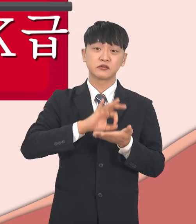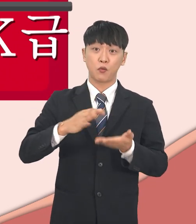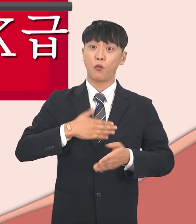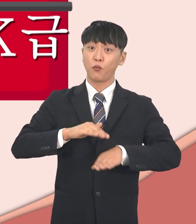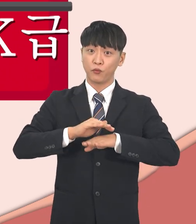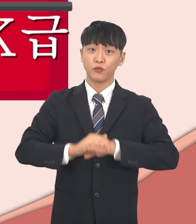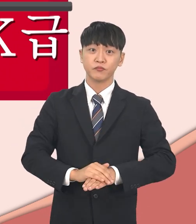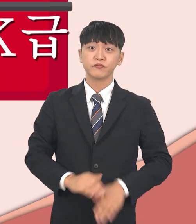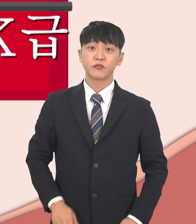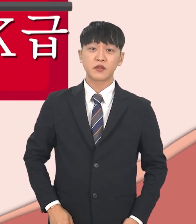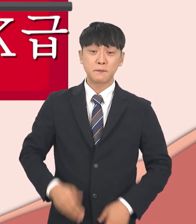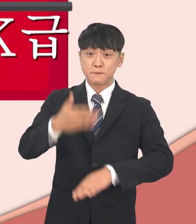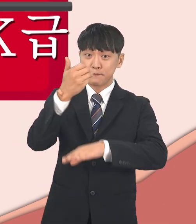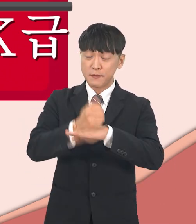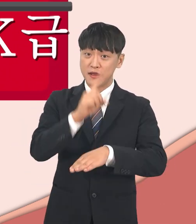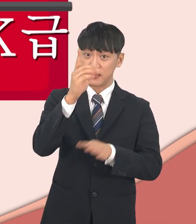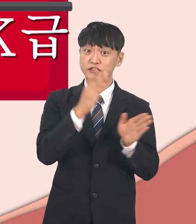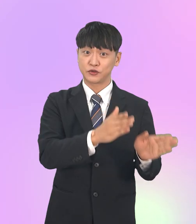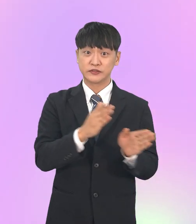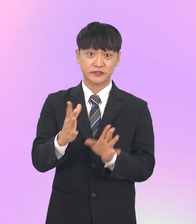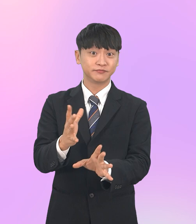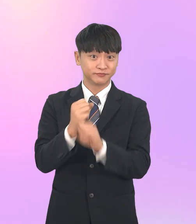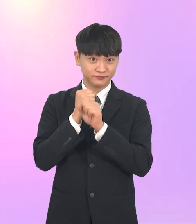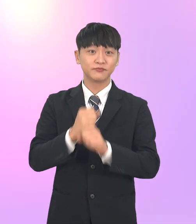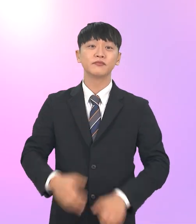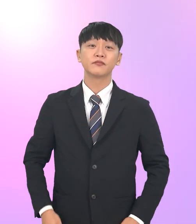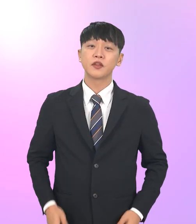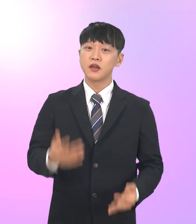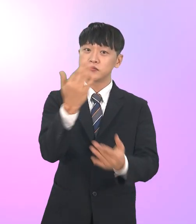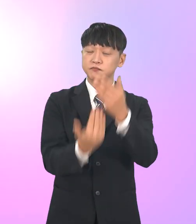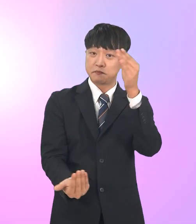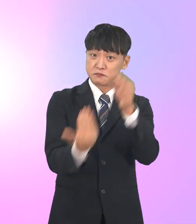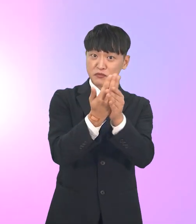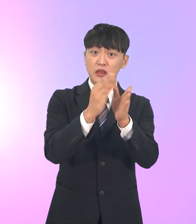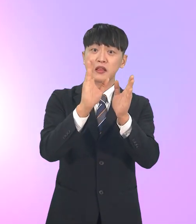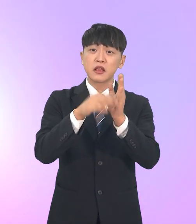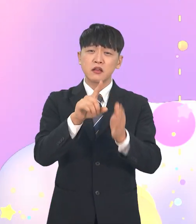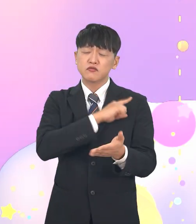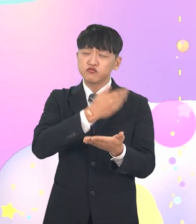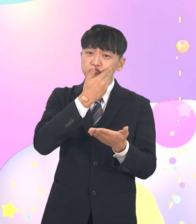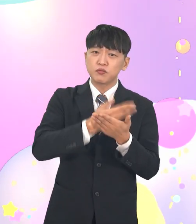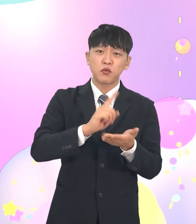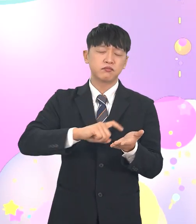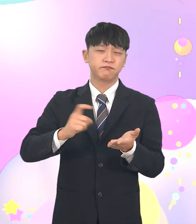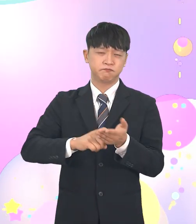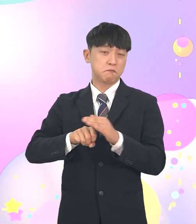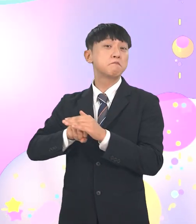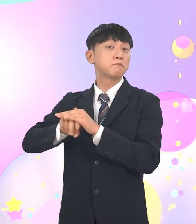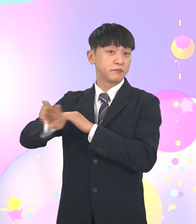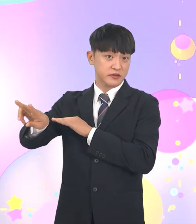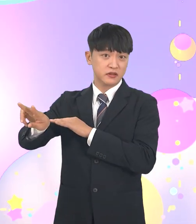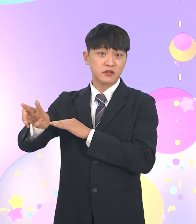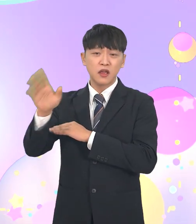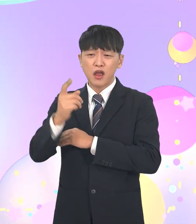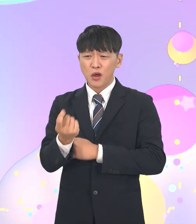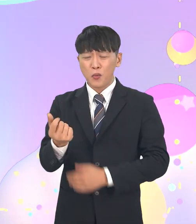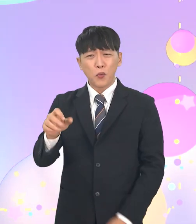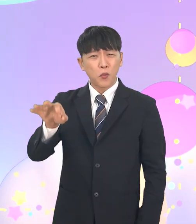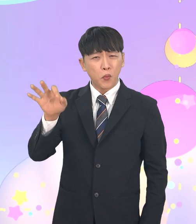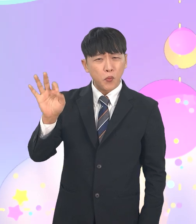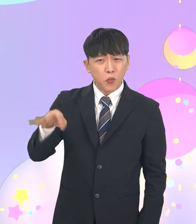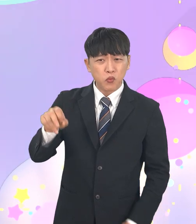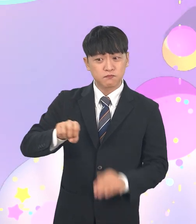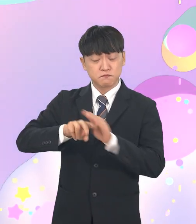참고하면 좋겠죠? 자, 마지막으로 정리해볼까요? 불이 났을 때 가장 중요한 건 빠른 대피. 하지만